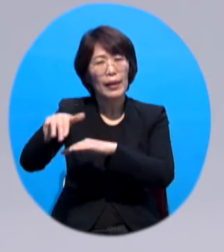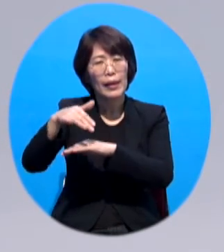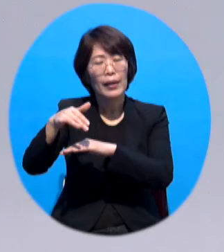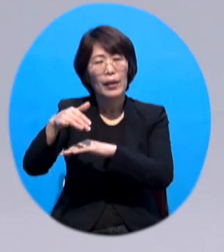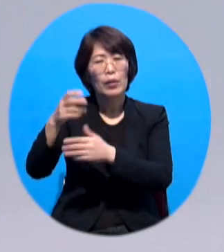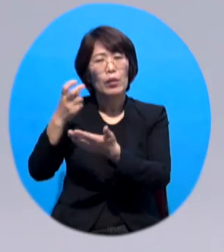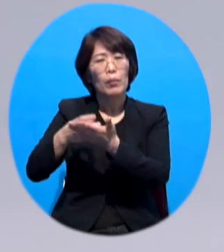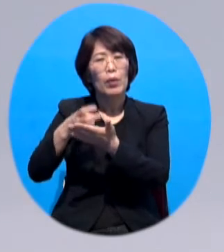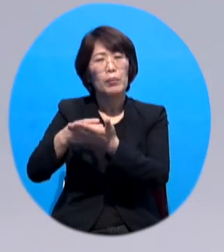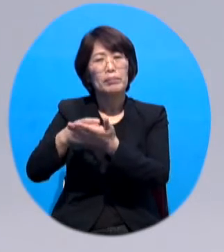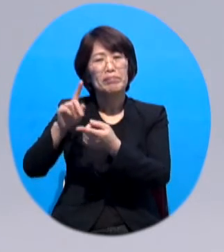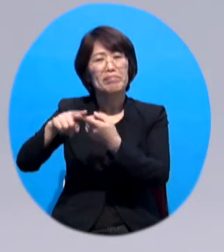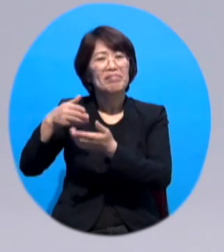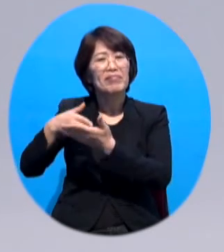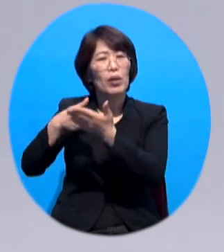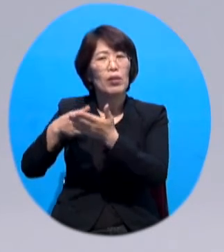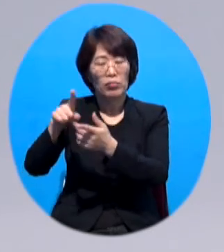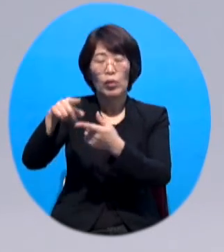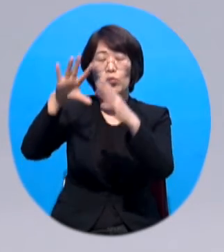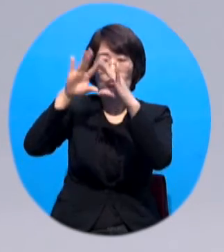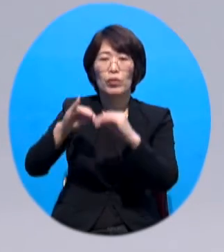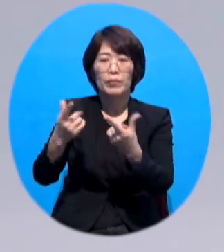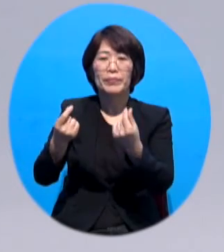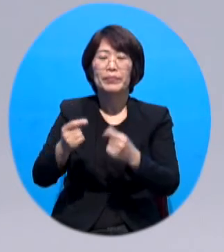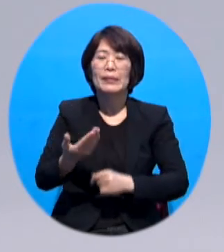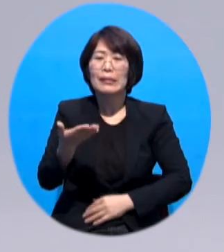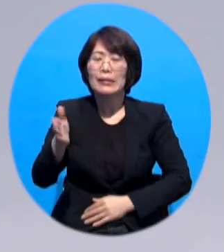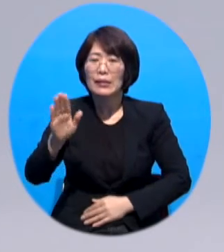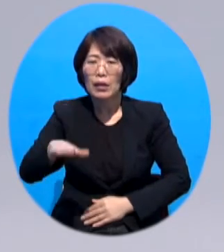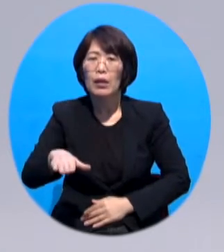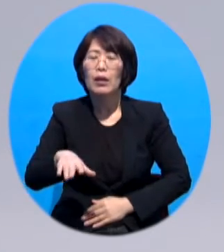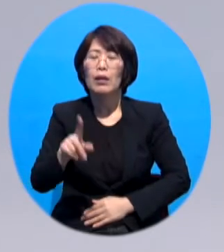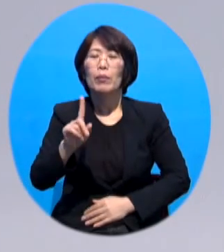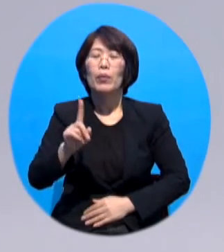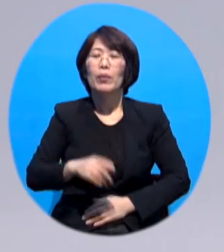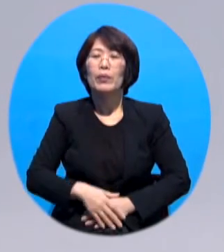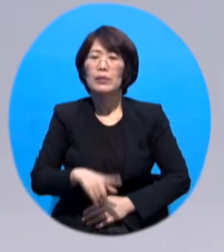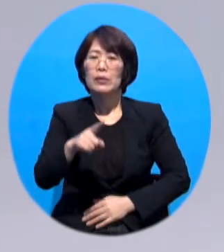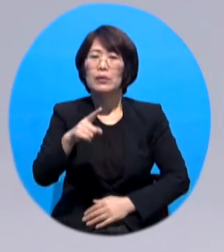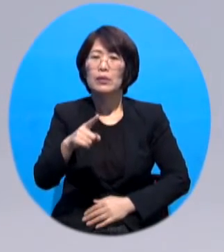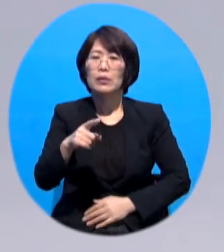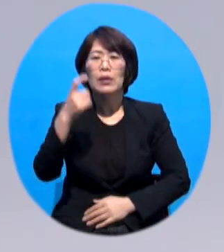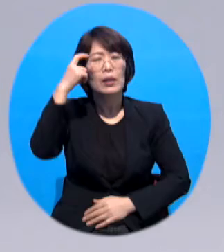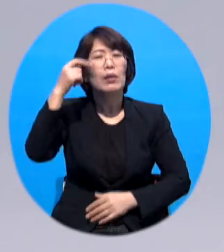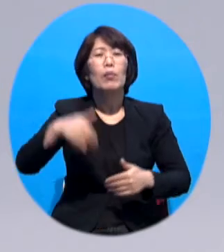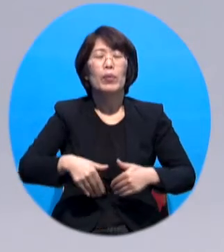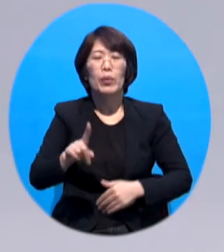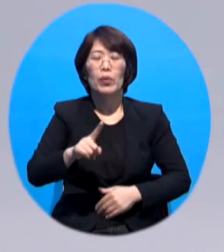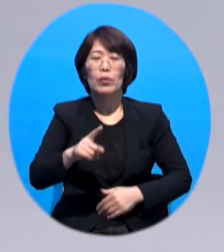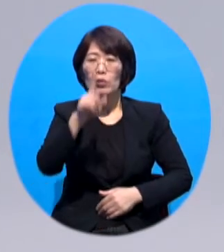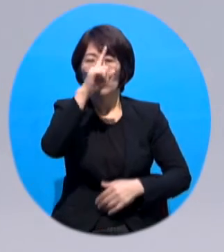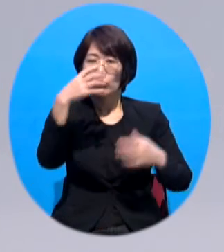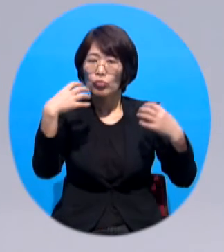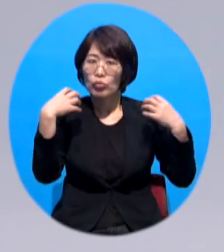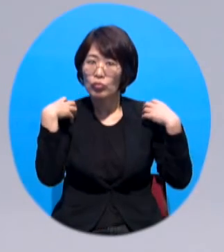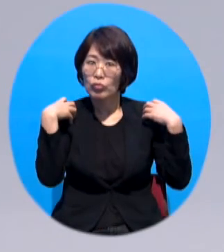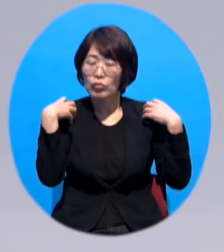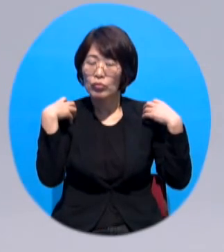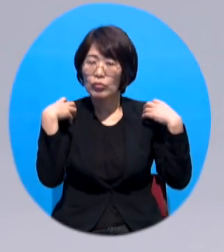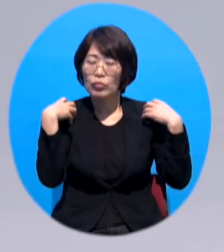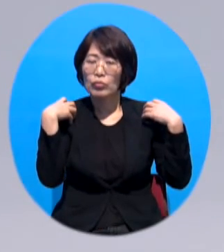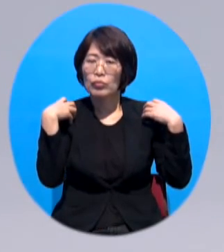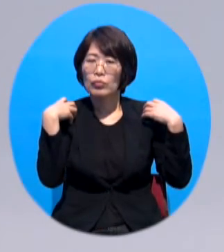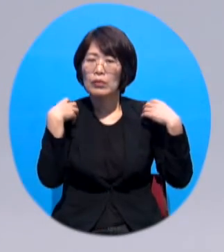제도에 대한 파악이 를 하겠다는 건 저도 적극 공감합니다 그러나 문제는 이 것을 생각해야 됩니다 우리가 중앙정부의 어떤